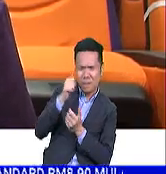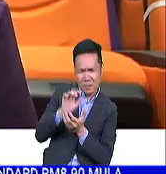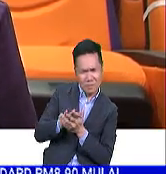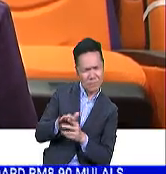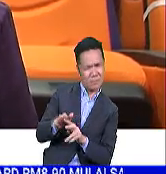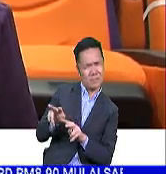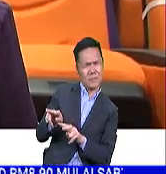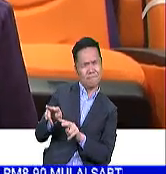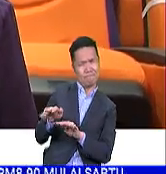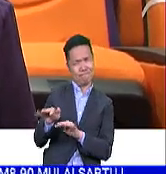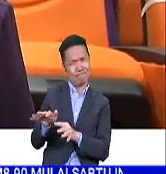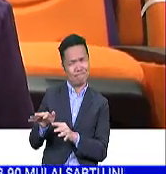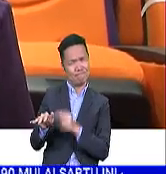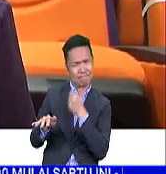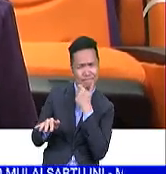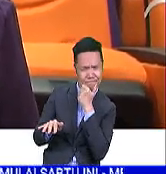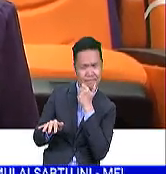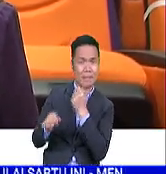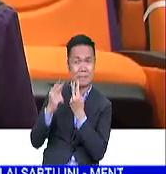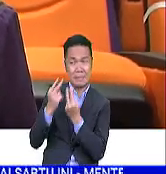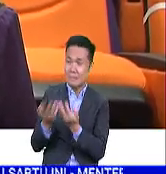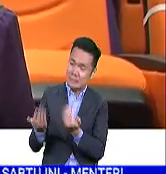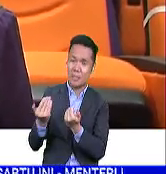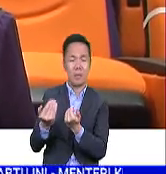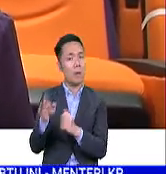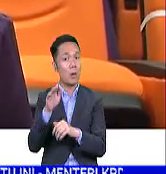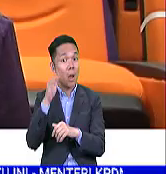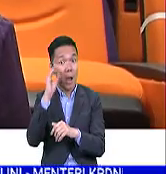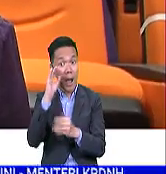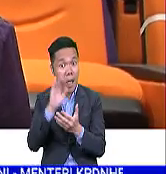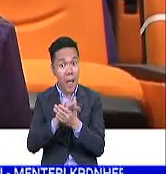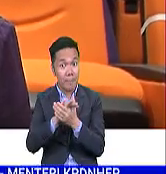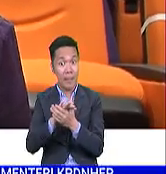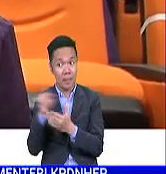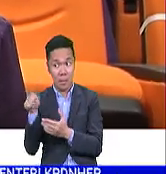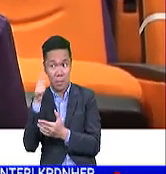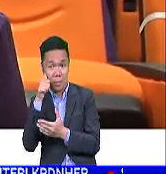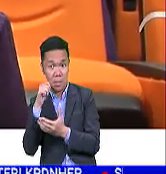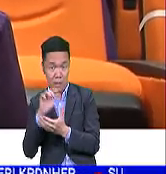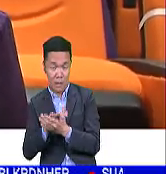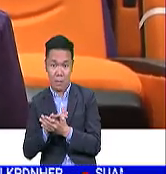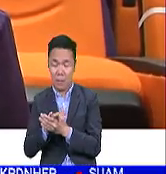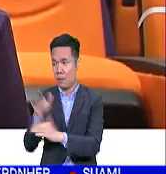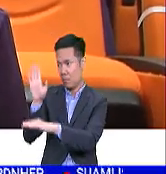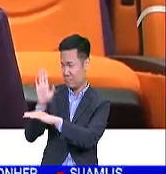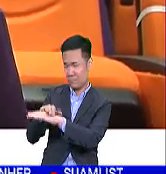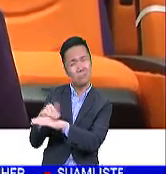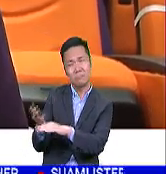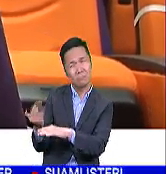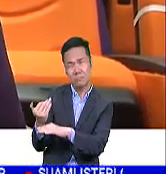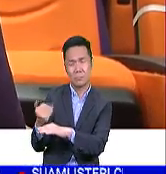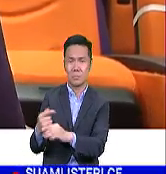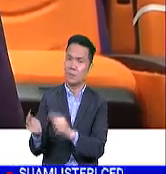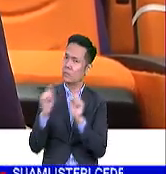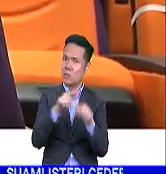know something yang change kan. So sepatutnya pasangan inilah ya, insan yang bersama inilah ya, yang menjadi orang kata penggerak